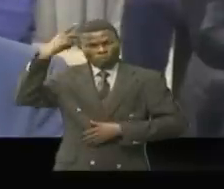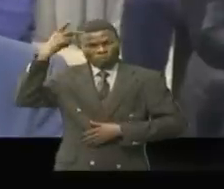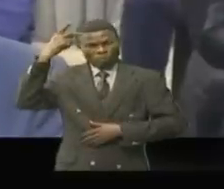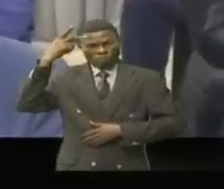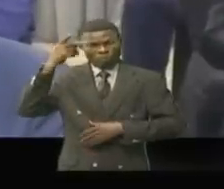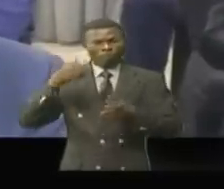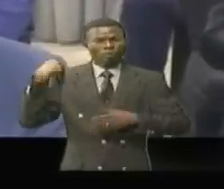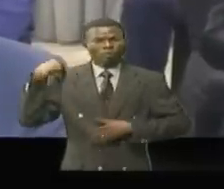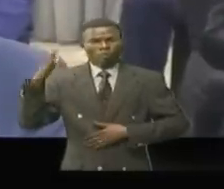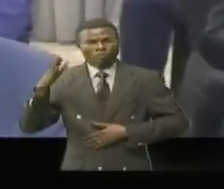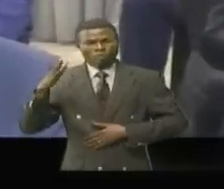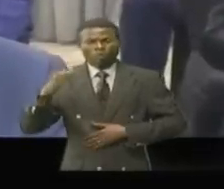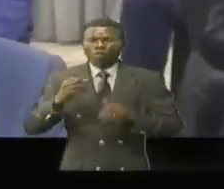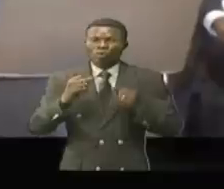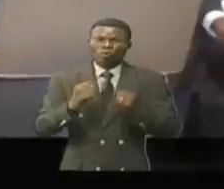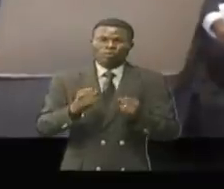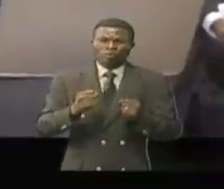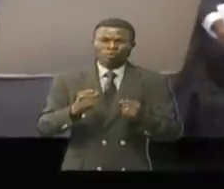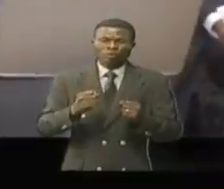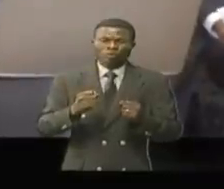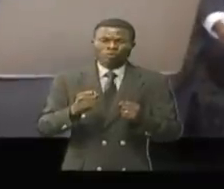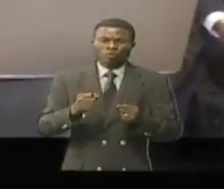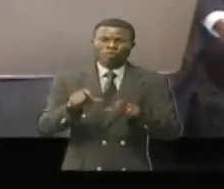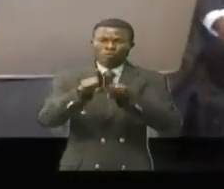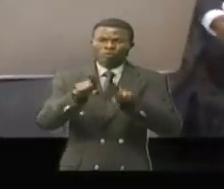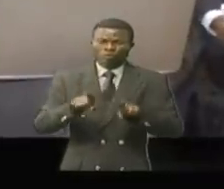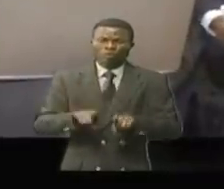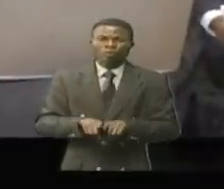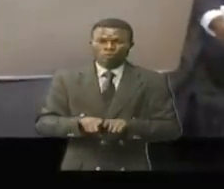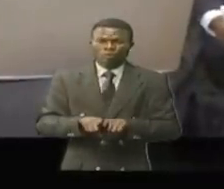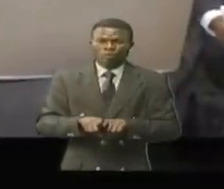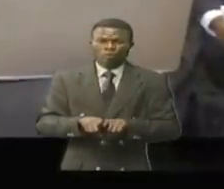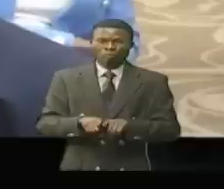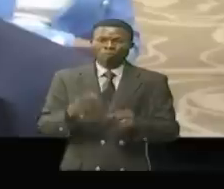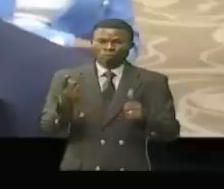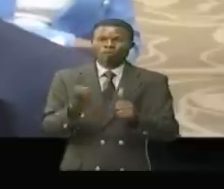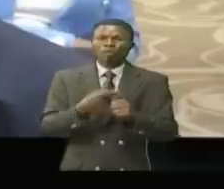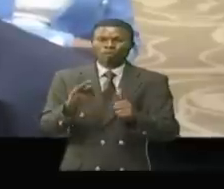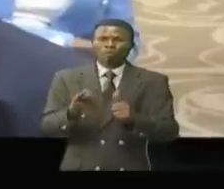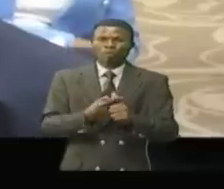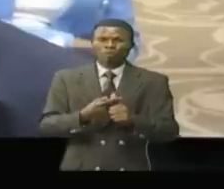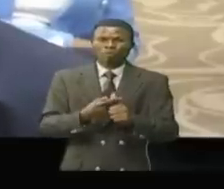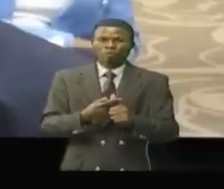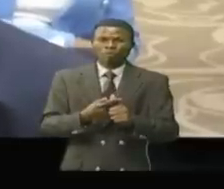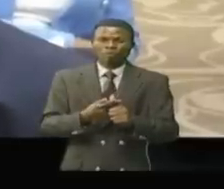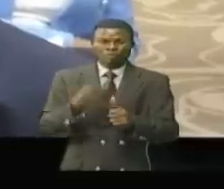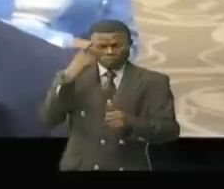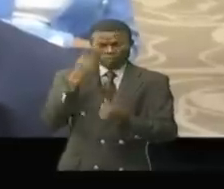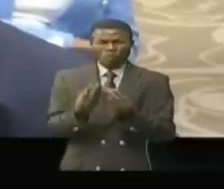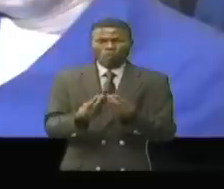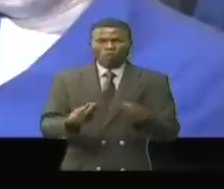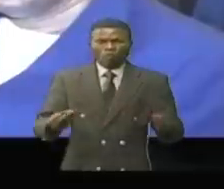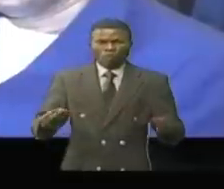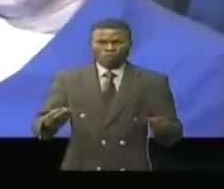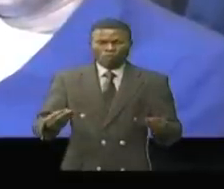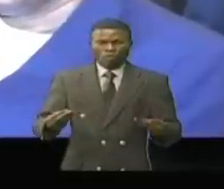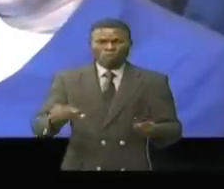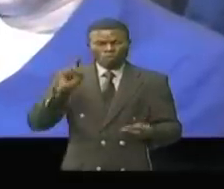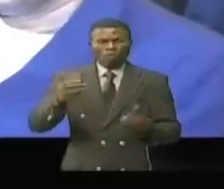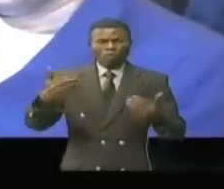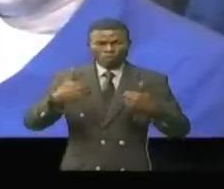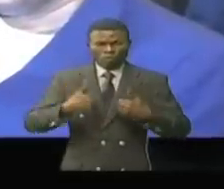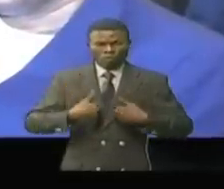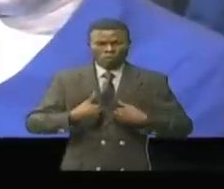publiques efficaces, mais aussi et surtout sur les résultats qu'elles doivent avoir sur